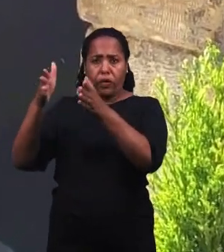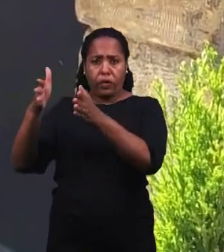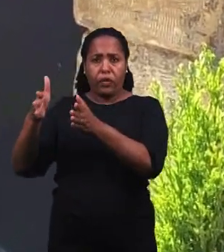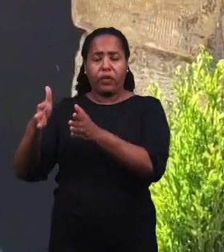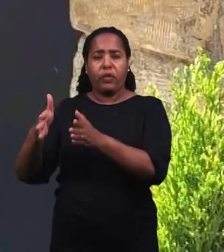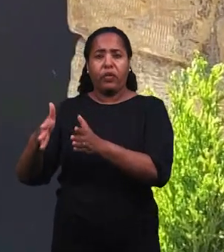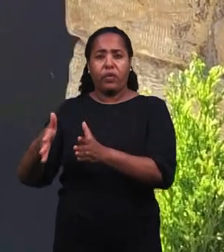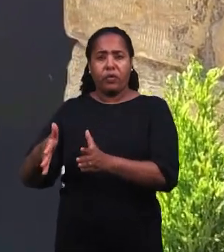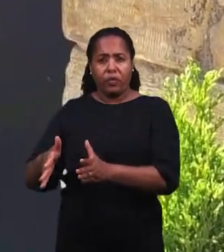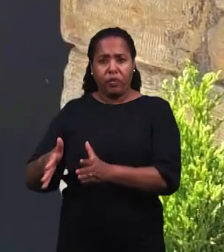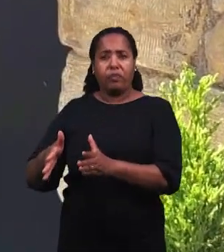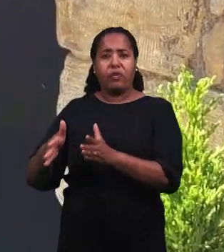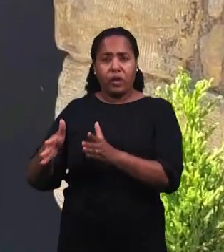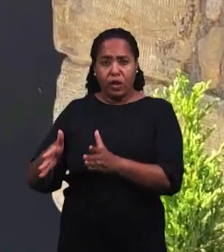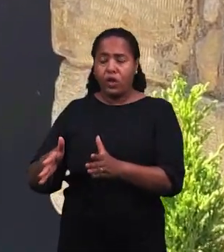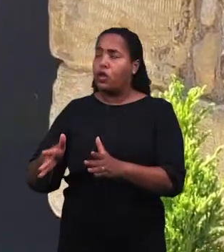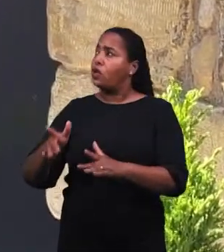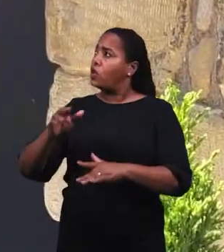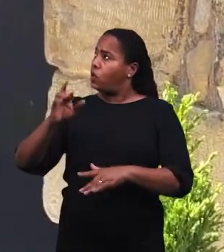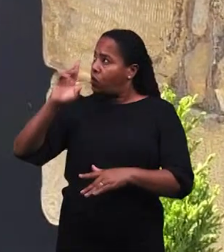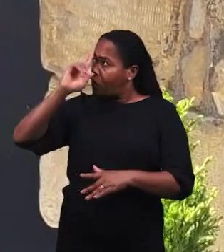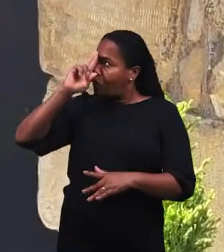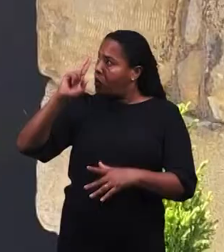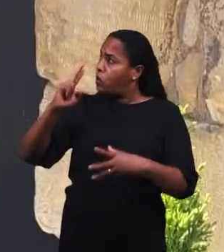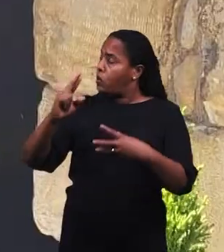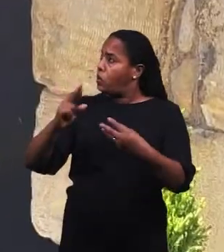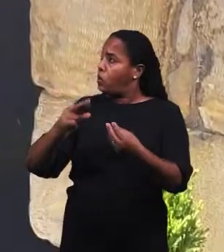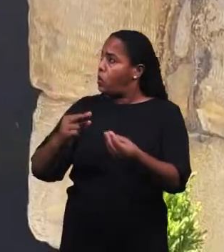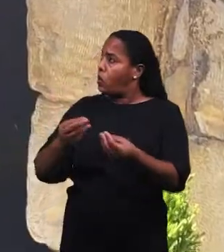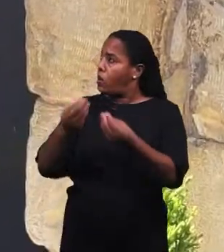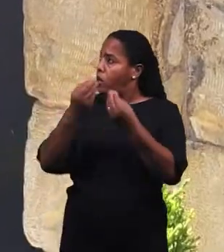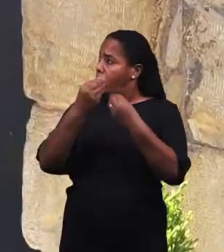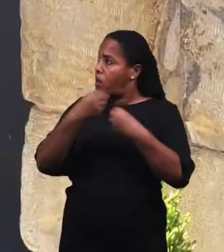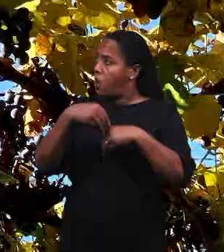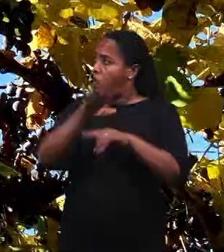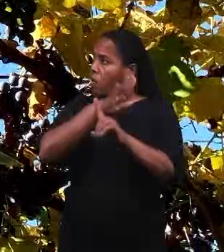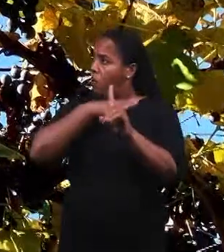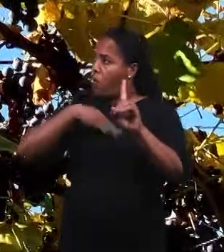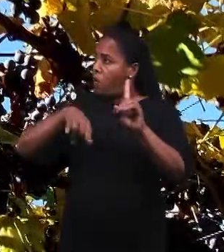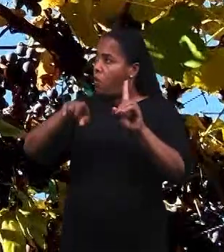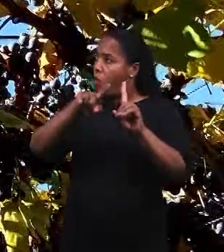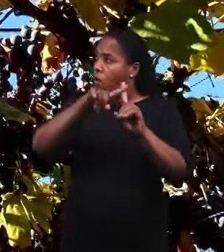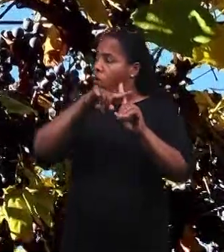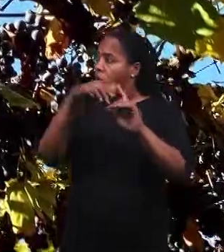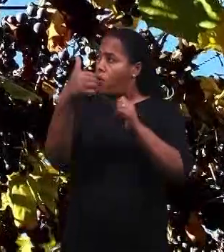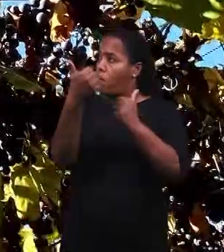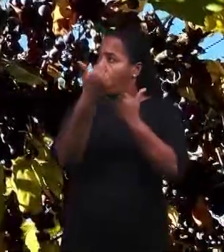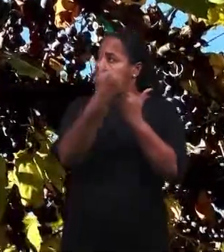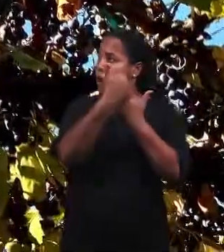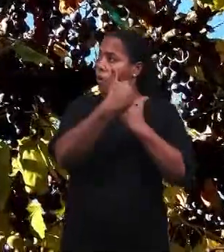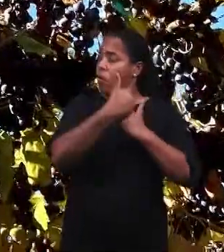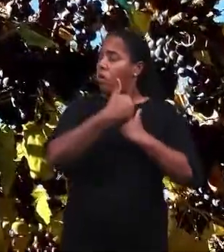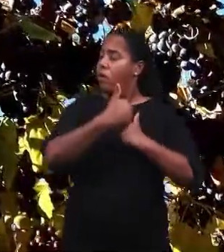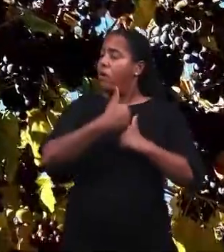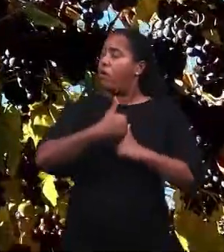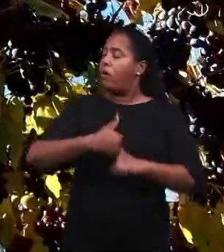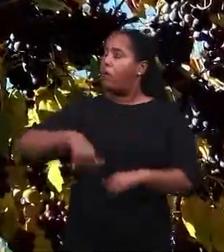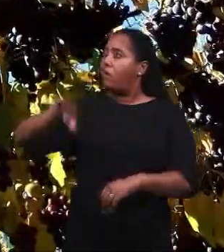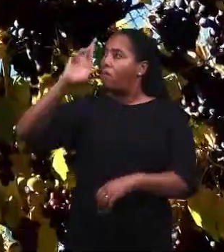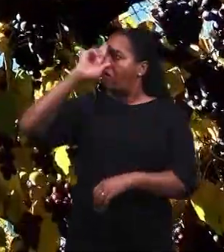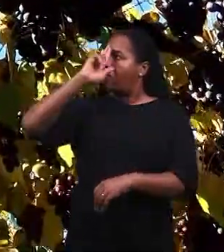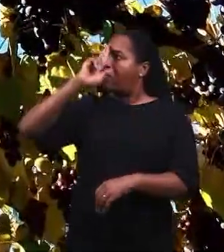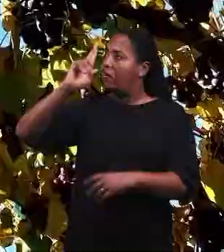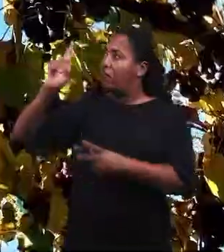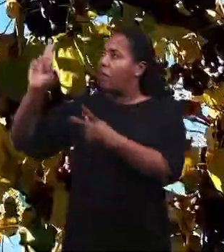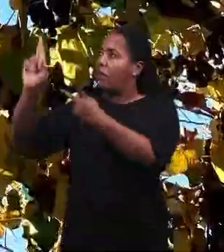который Ты купил себе свою драгоценную кровью. Приди и посети